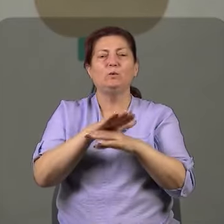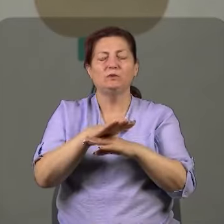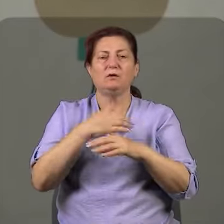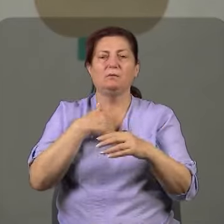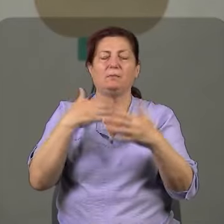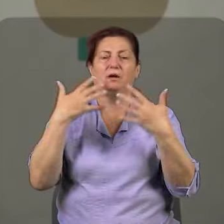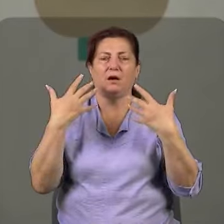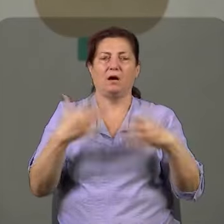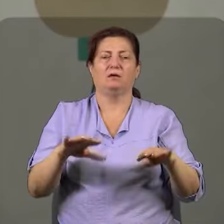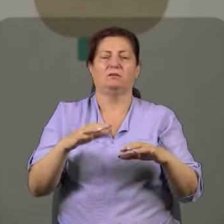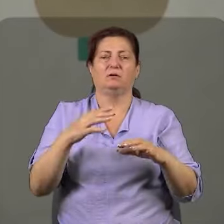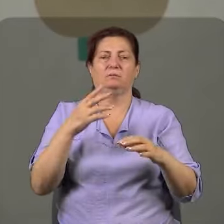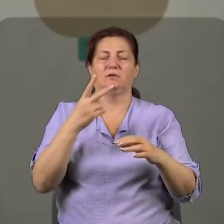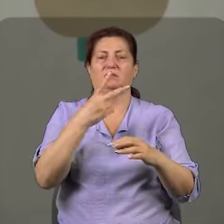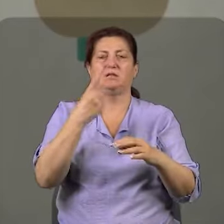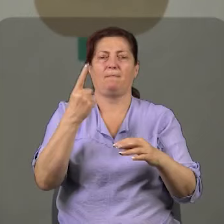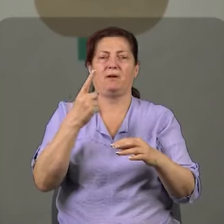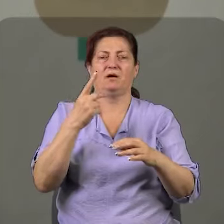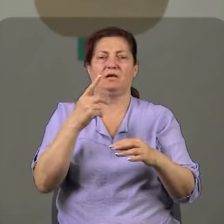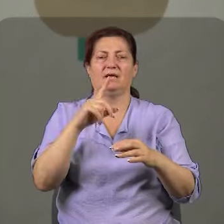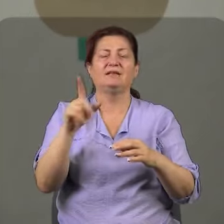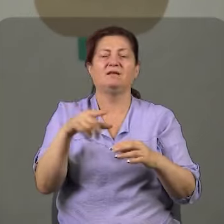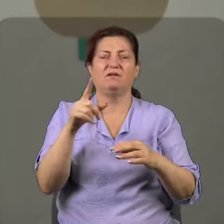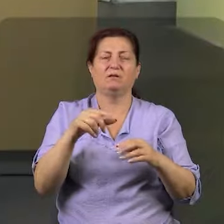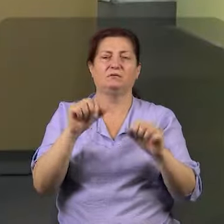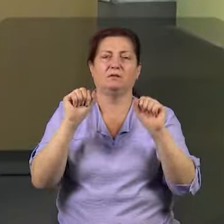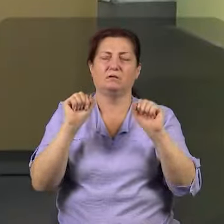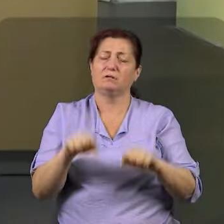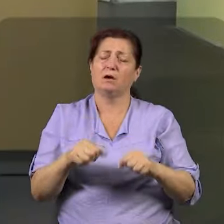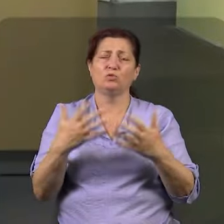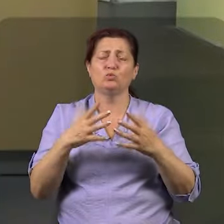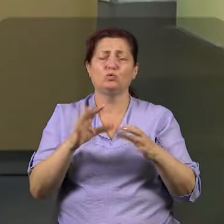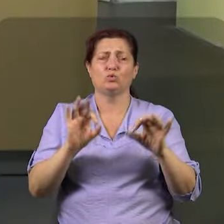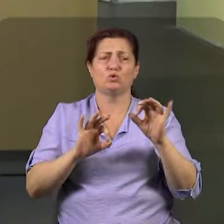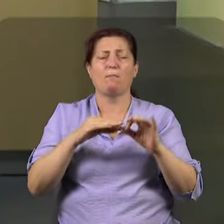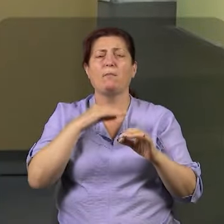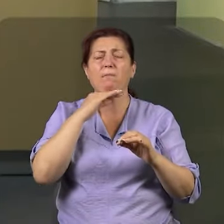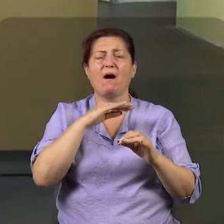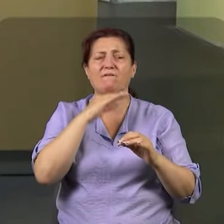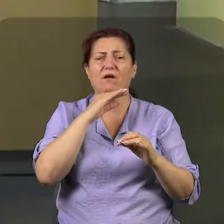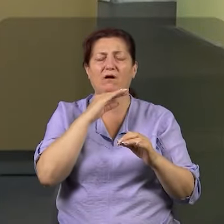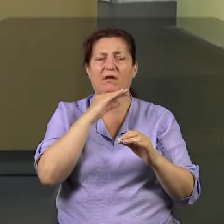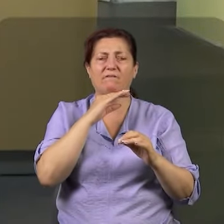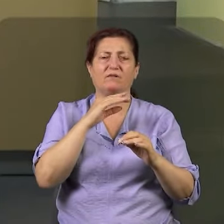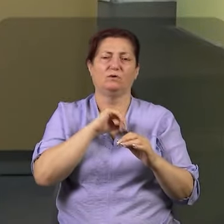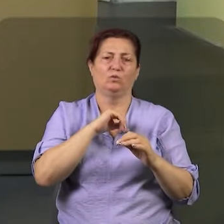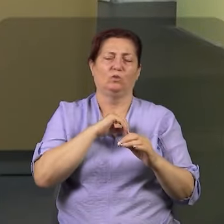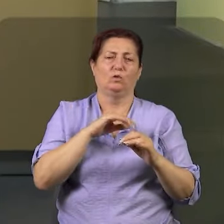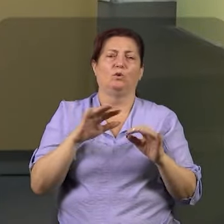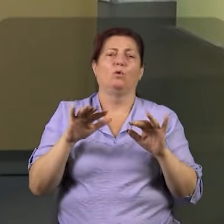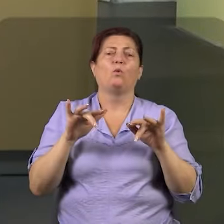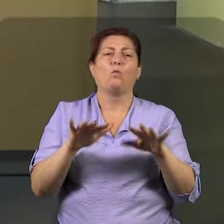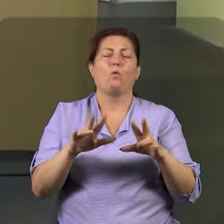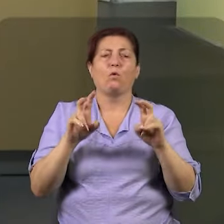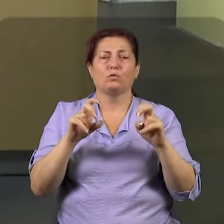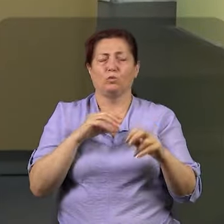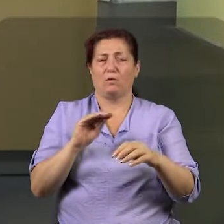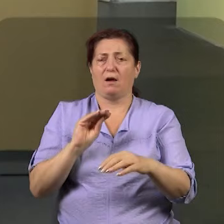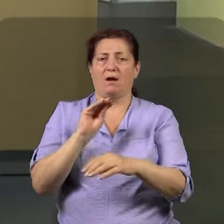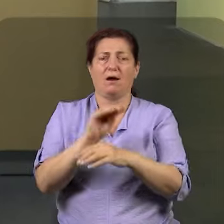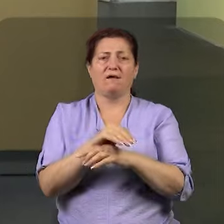արդեն, եթե ասենք 21 թվականին կարելի էր ինչ-որ չափ բավարարվել, որ առաջին ոնց որ գործողությունը նաեա, որ ավելացվում